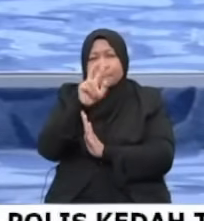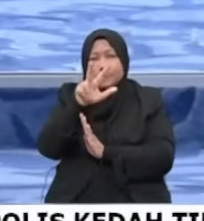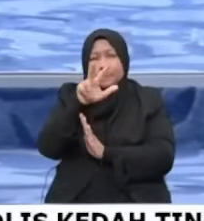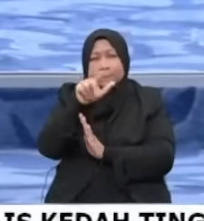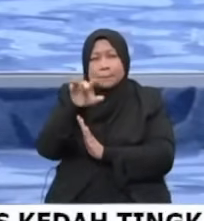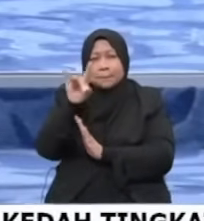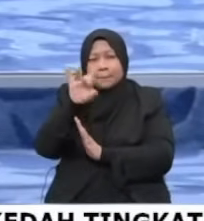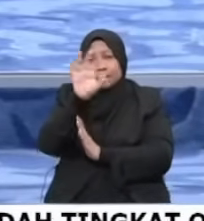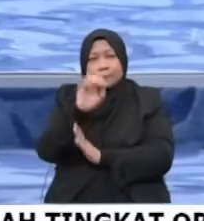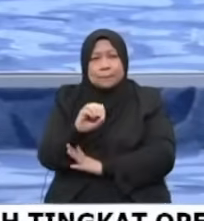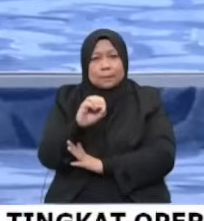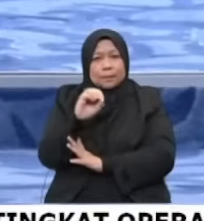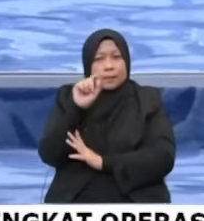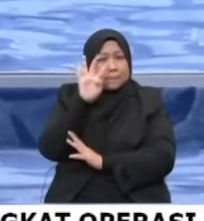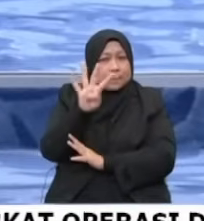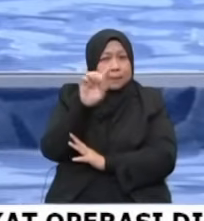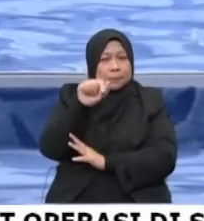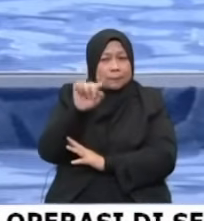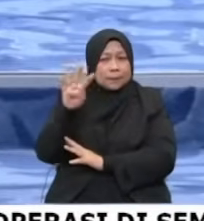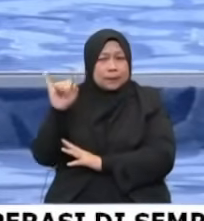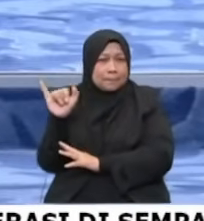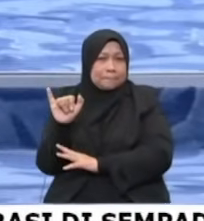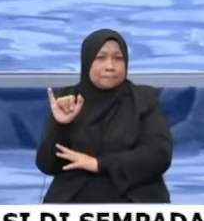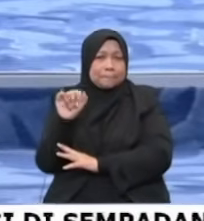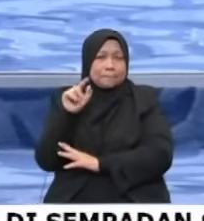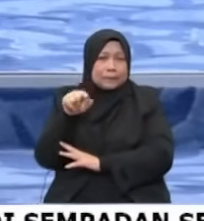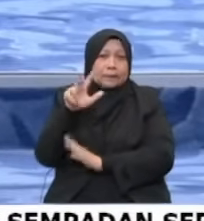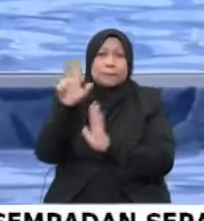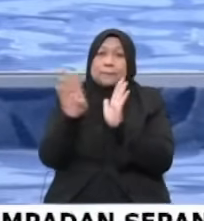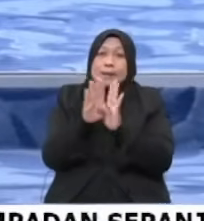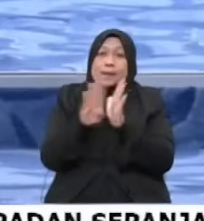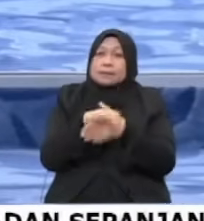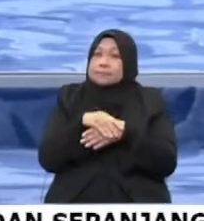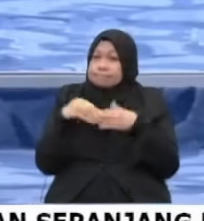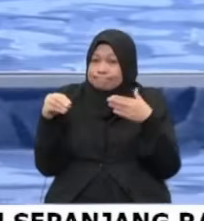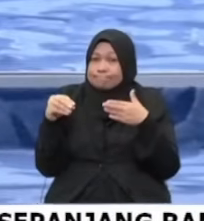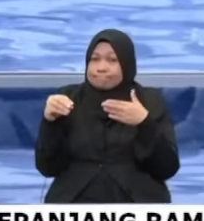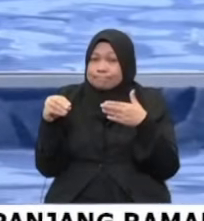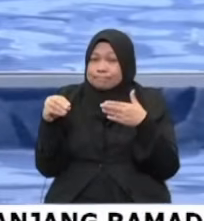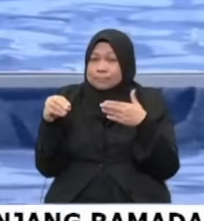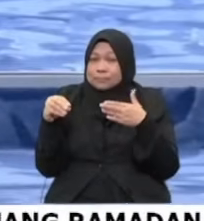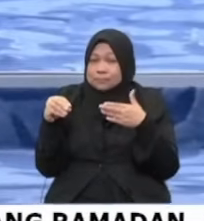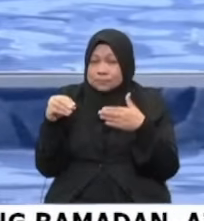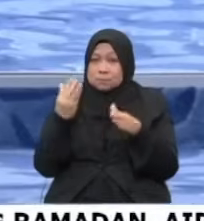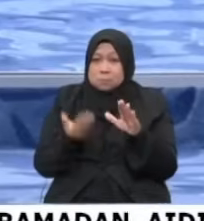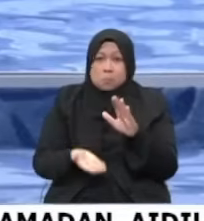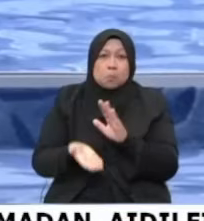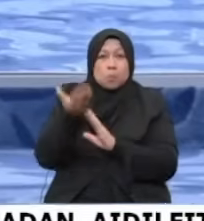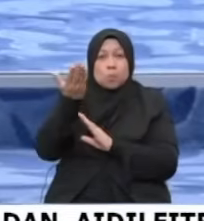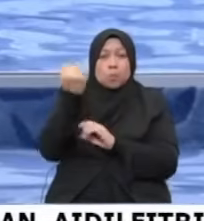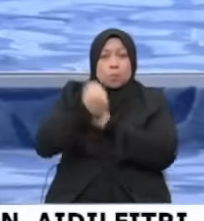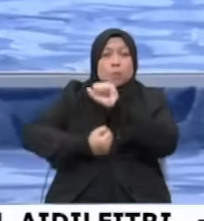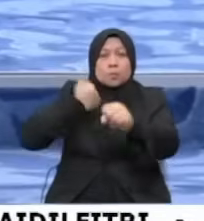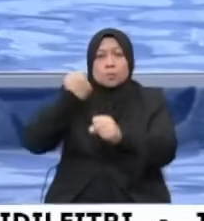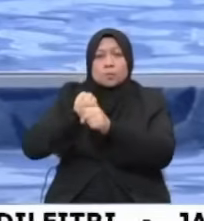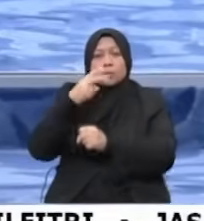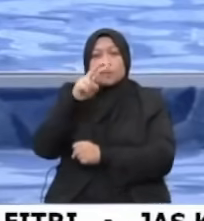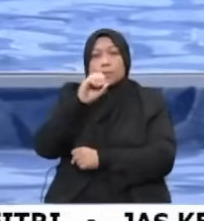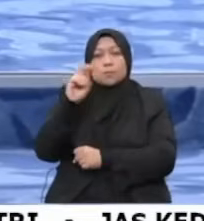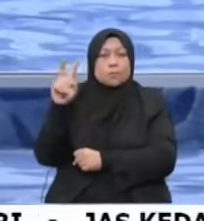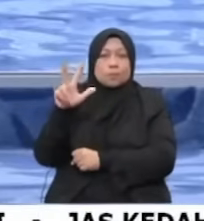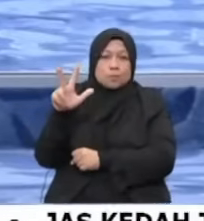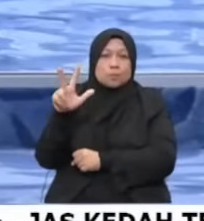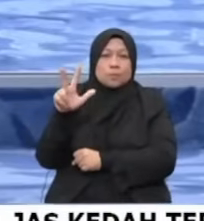8.3% kepada r46.3 bilion ketimbang tahun 2023